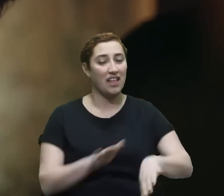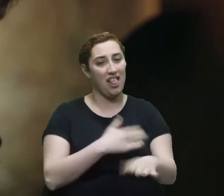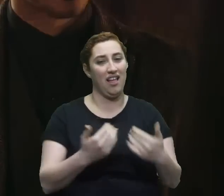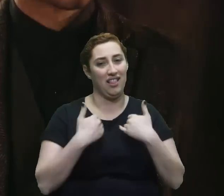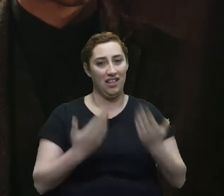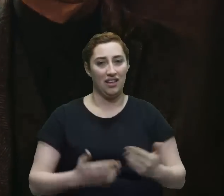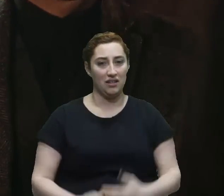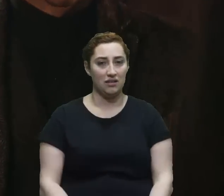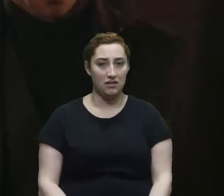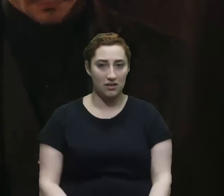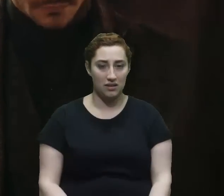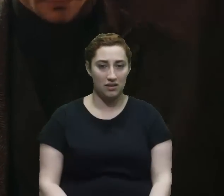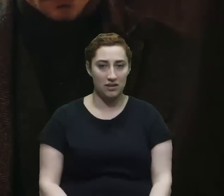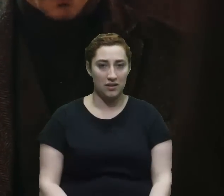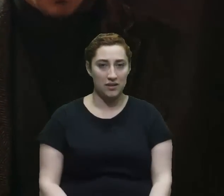hakkınızı helal edin.